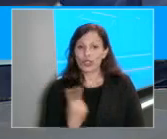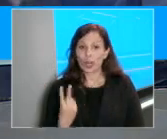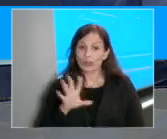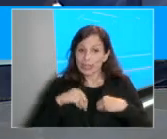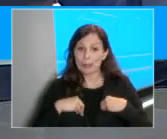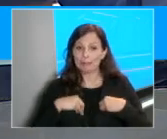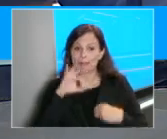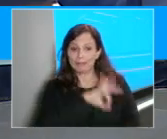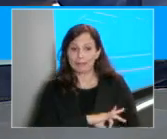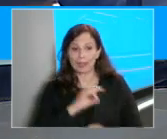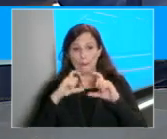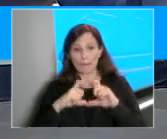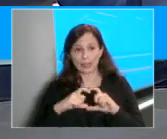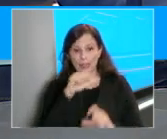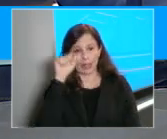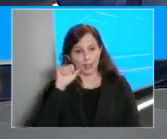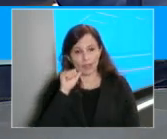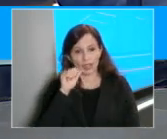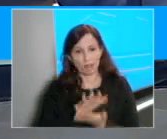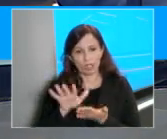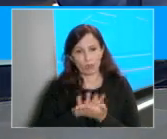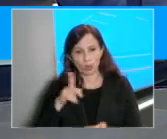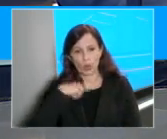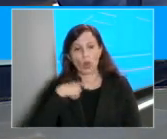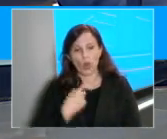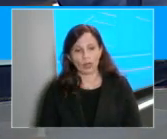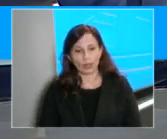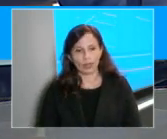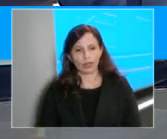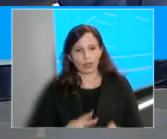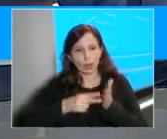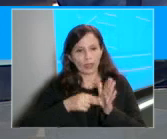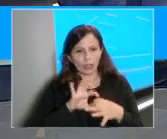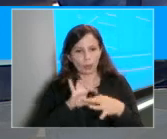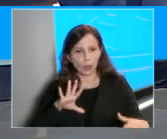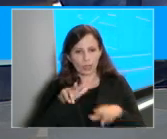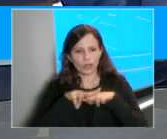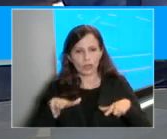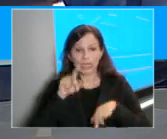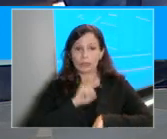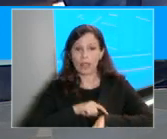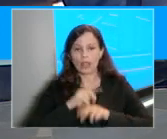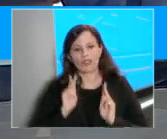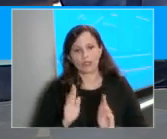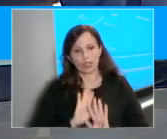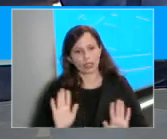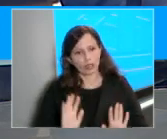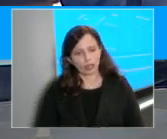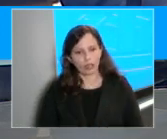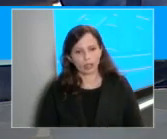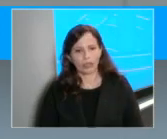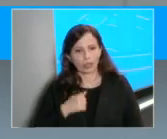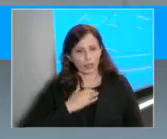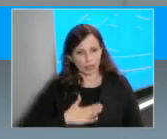עליו. ליברמן זה פתק לבן, מי שמצביע לו זה בזבוז של קול. הפוליטיקאים מנותקים מהציבור, והגיע הזמן להפסיק עם זה. אני רוצה להגיד לכם